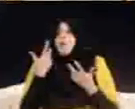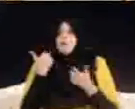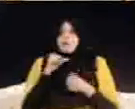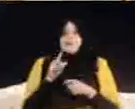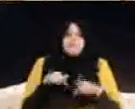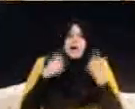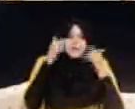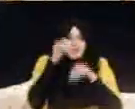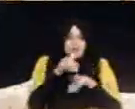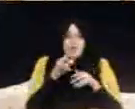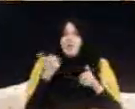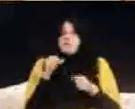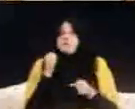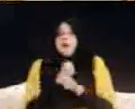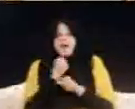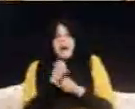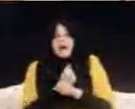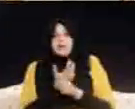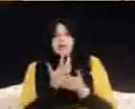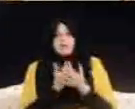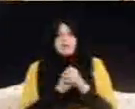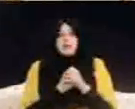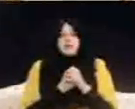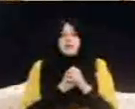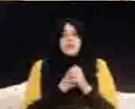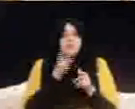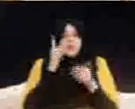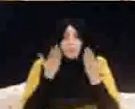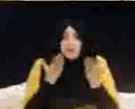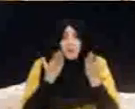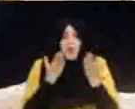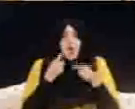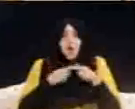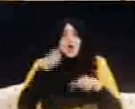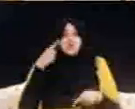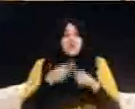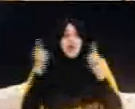ربما راهي خدامة عاملة، وبعدين خاصة في أيام الشتاء يعني